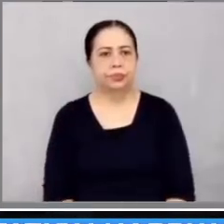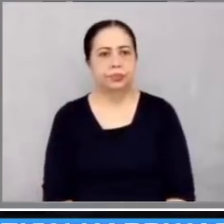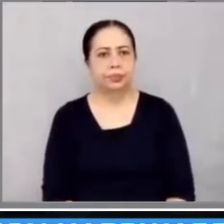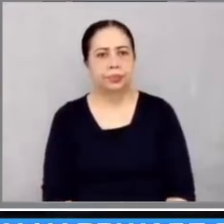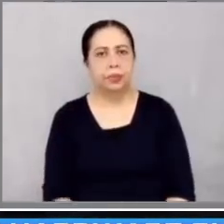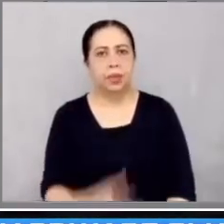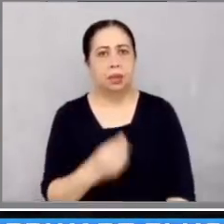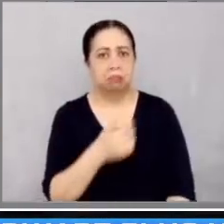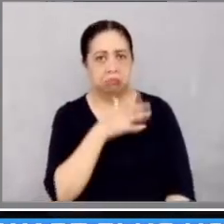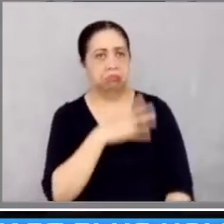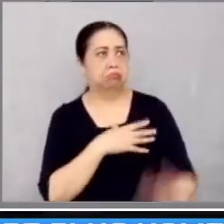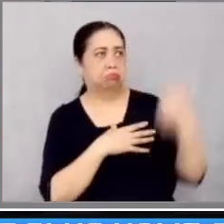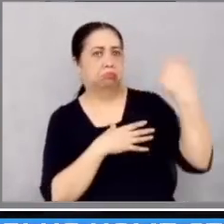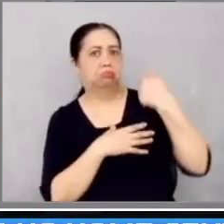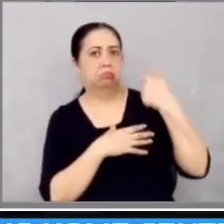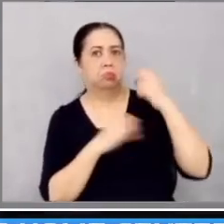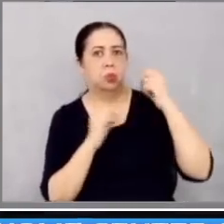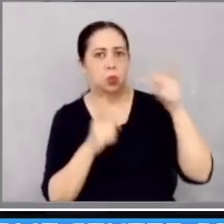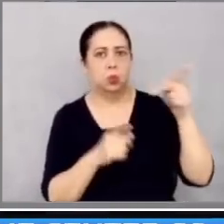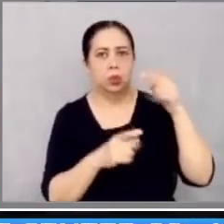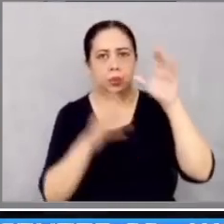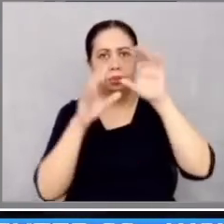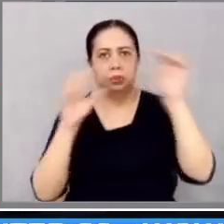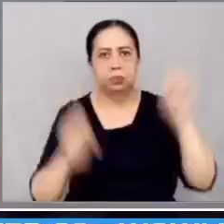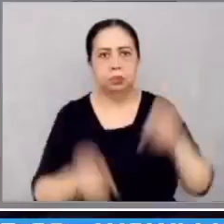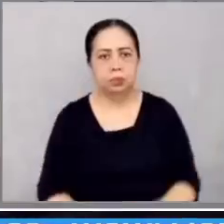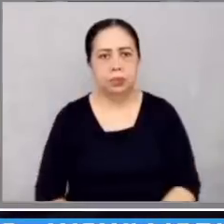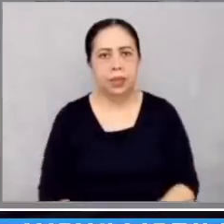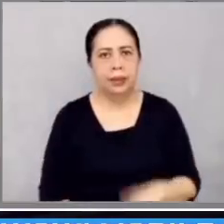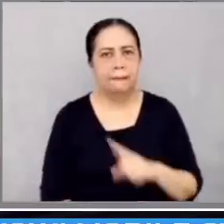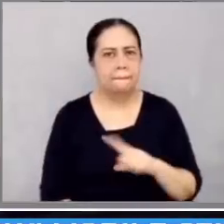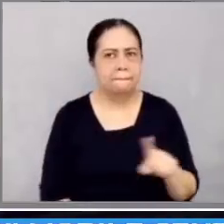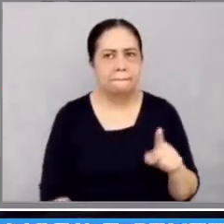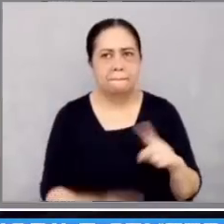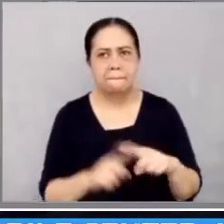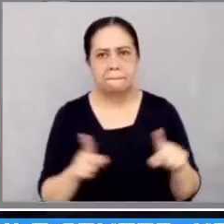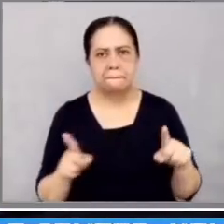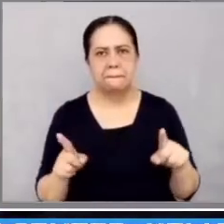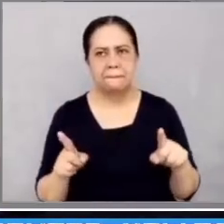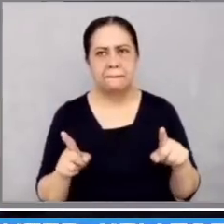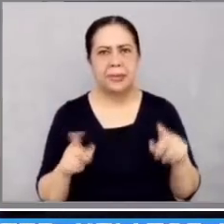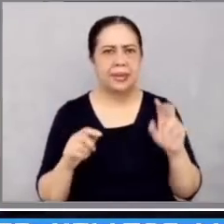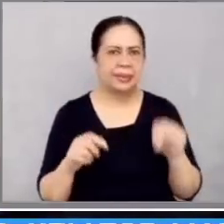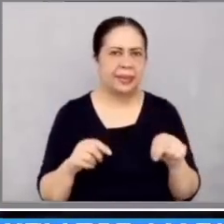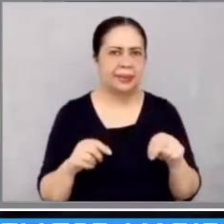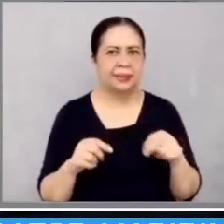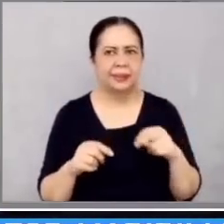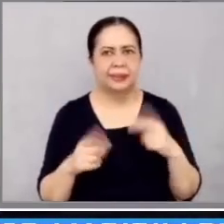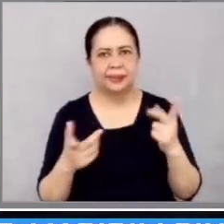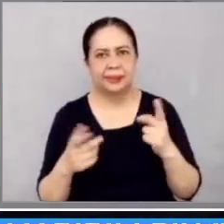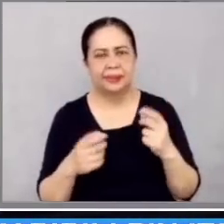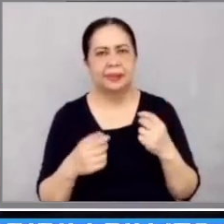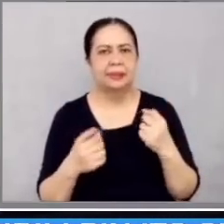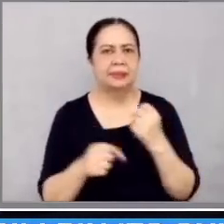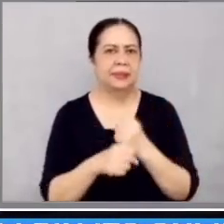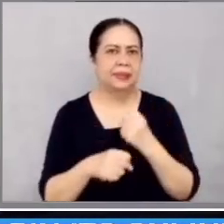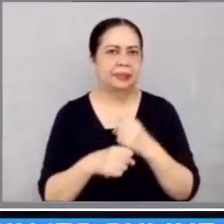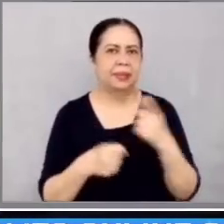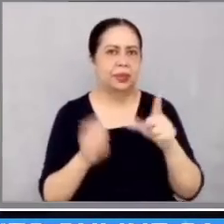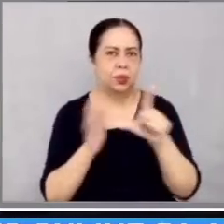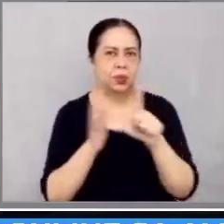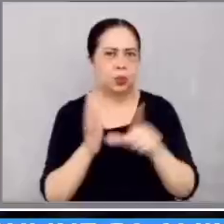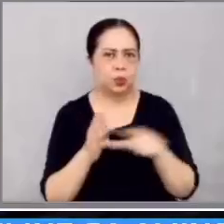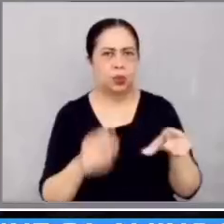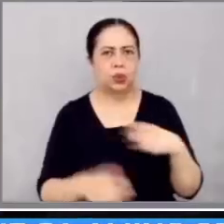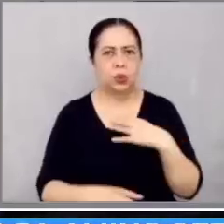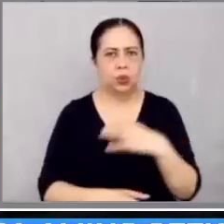umuoke naman siya doon. Pero that has to be done through Act of Congress. So which